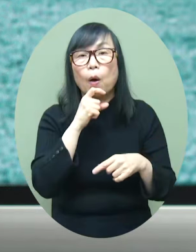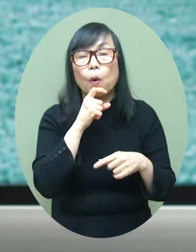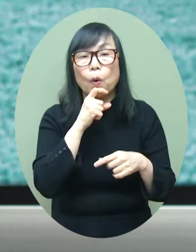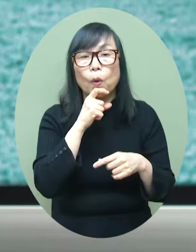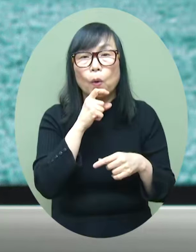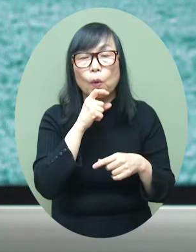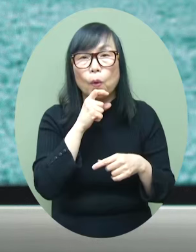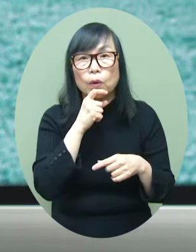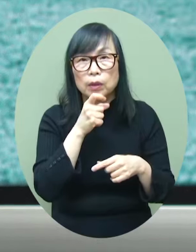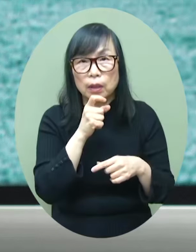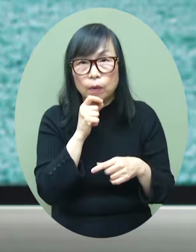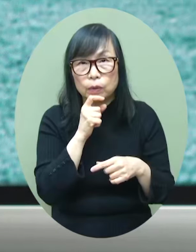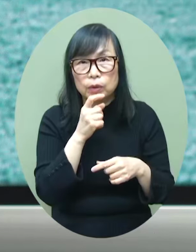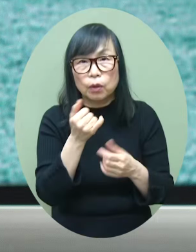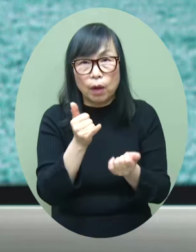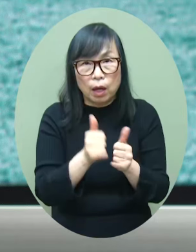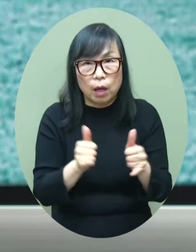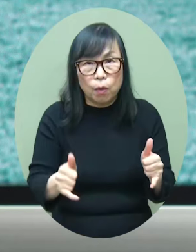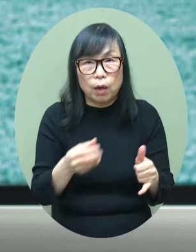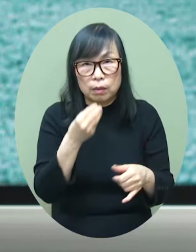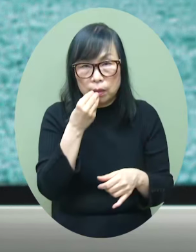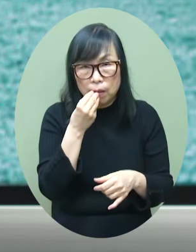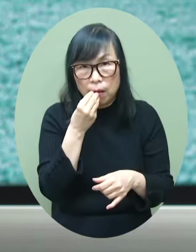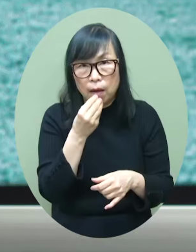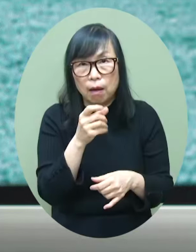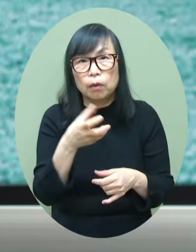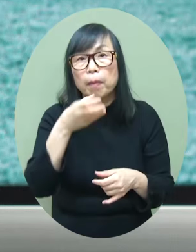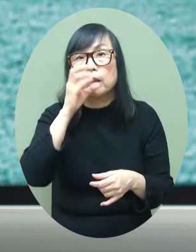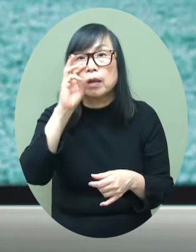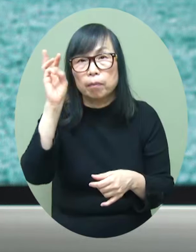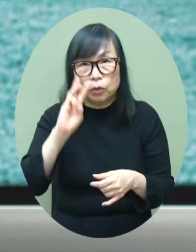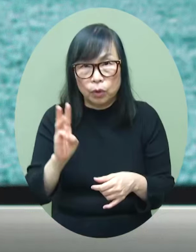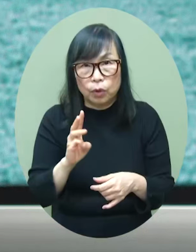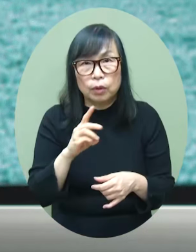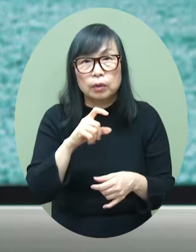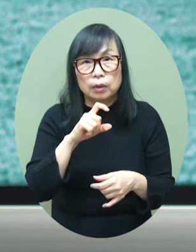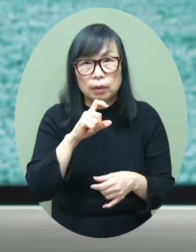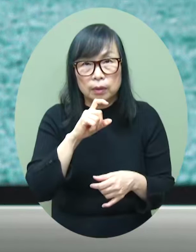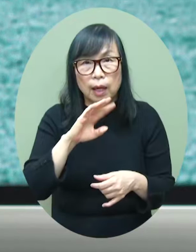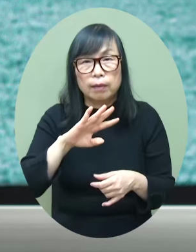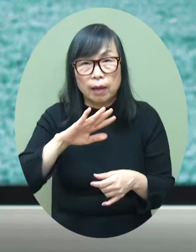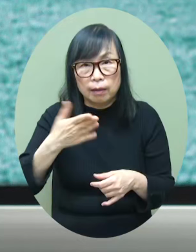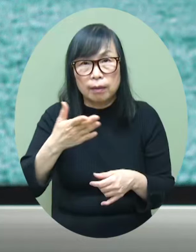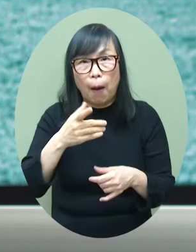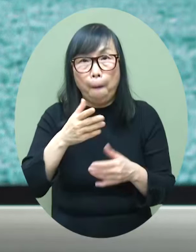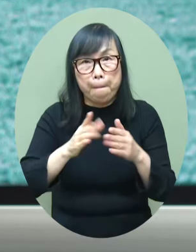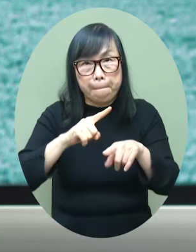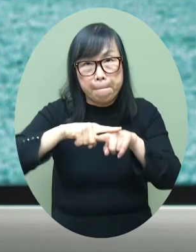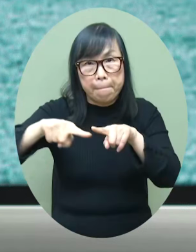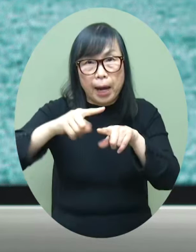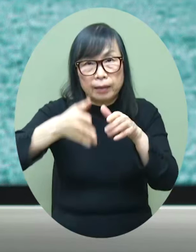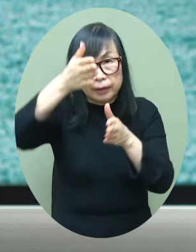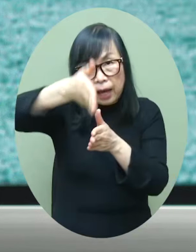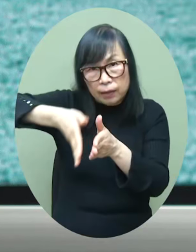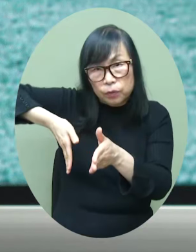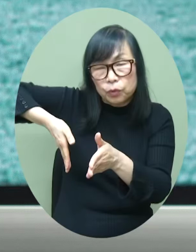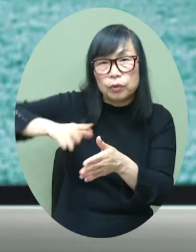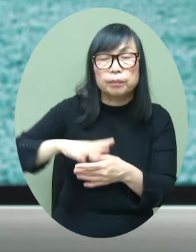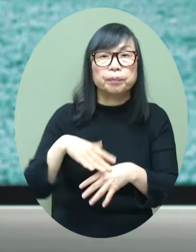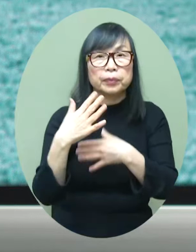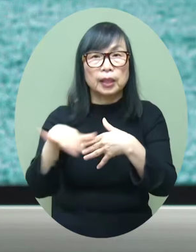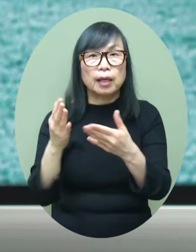好間唔中都可以喺個位嗰度食嘢同埋飲水嘅，咁但係佢哋有啲板間住咁樣嘅，咁呢度都冇其他嘅